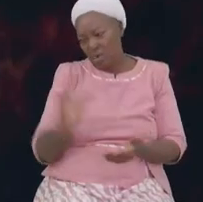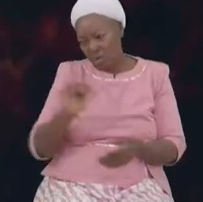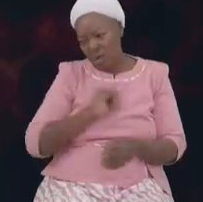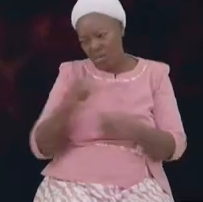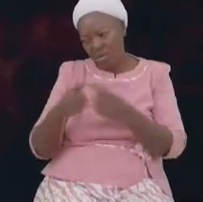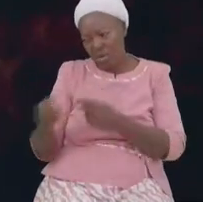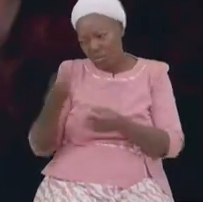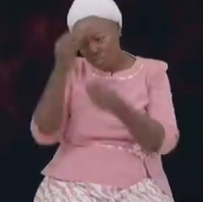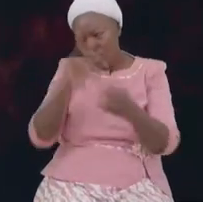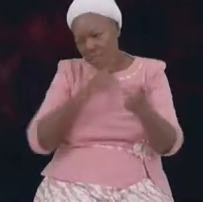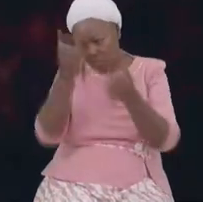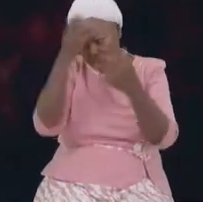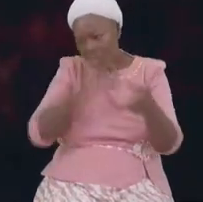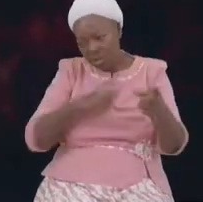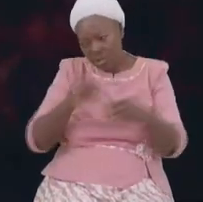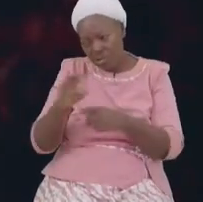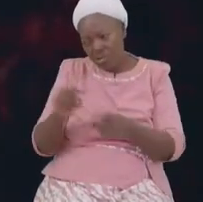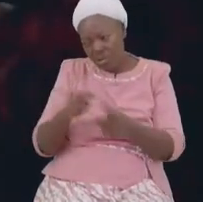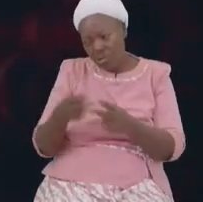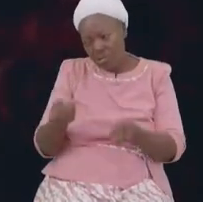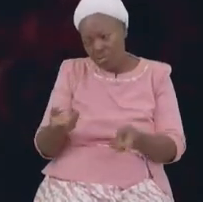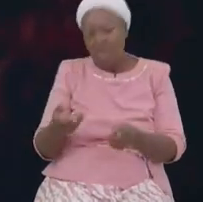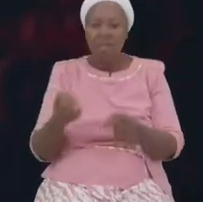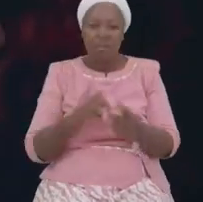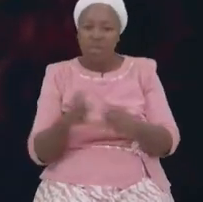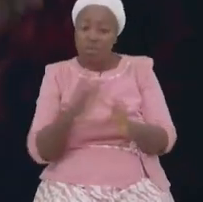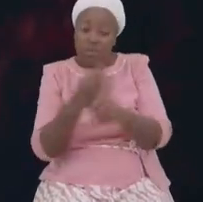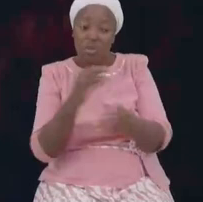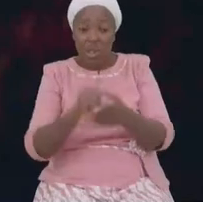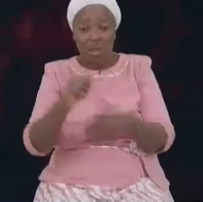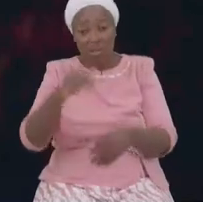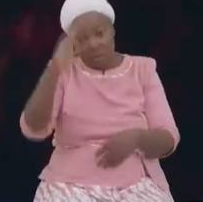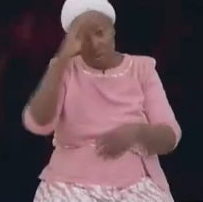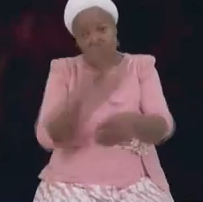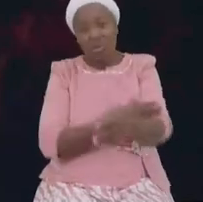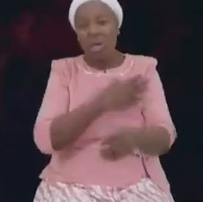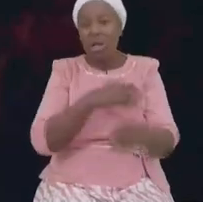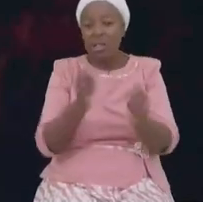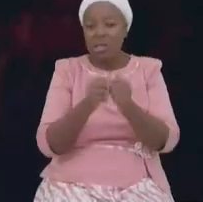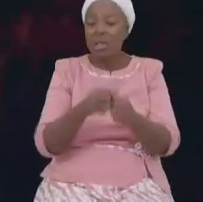Il a pris le fils, a mis le bois dessus, le couteau et le feu, et il est allé